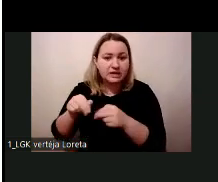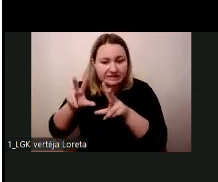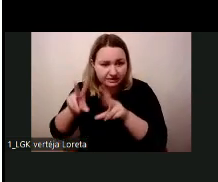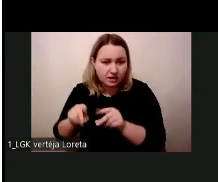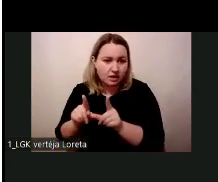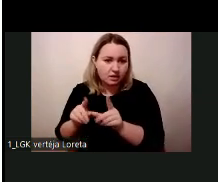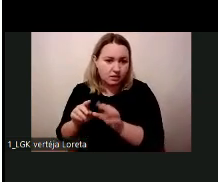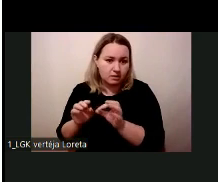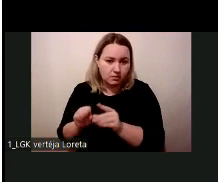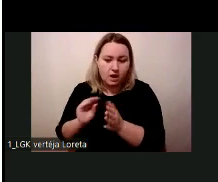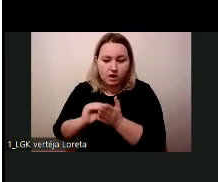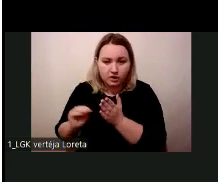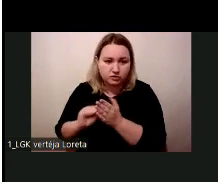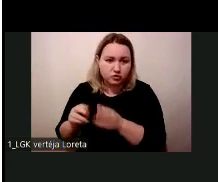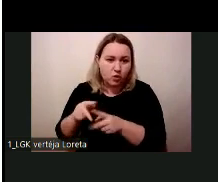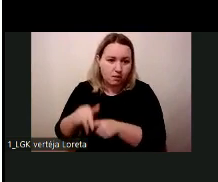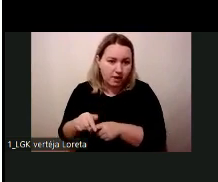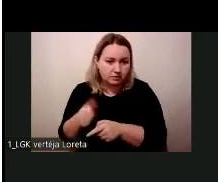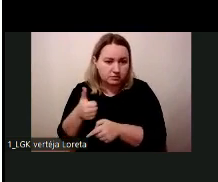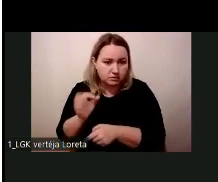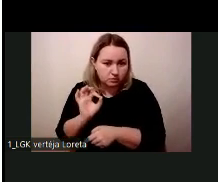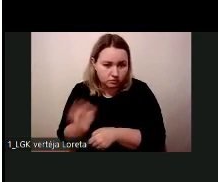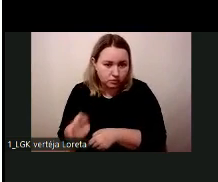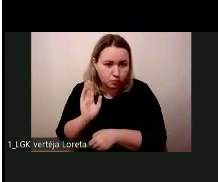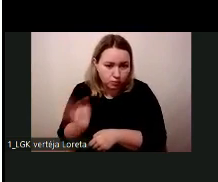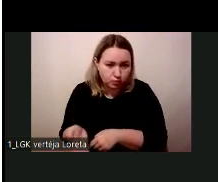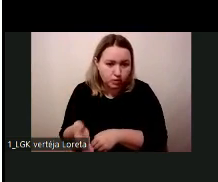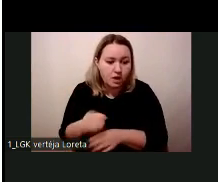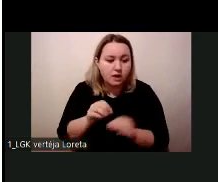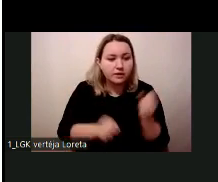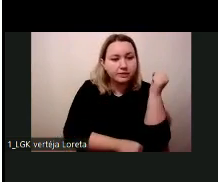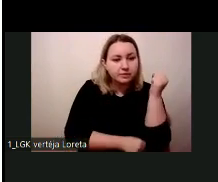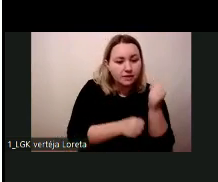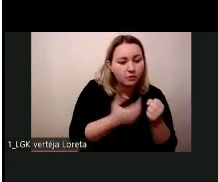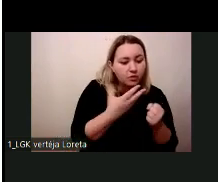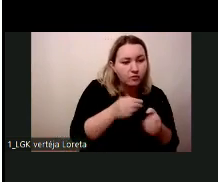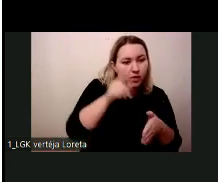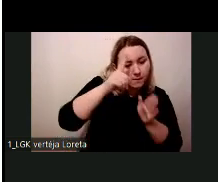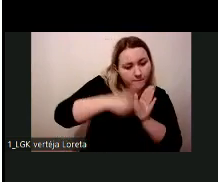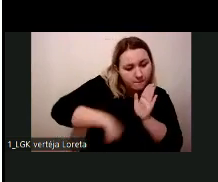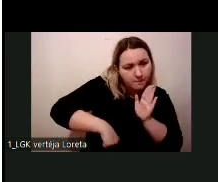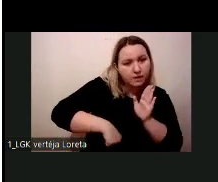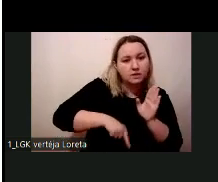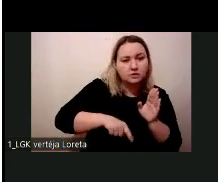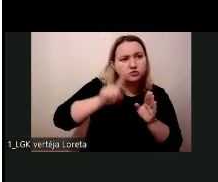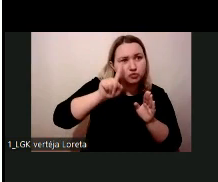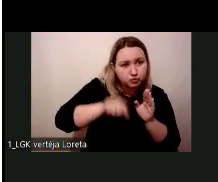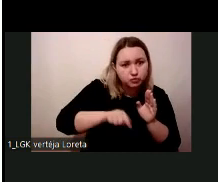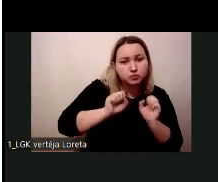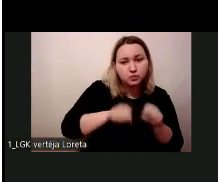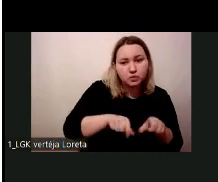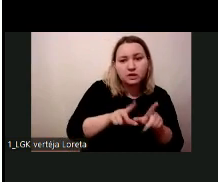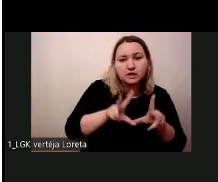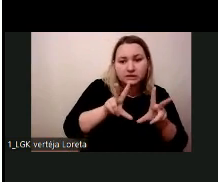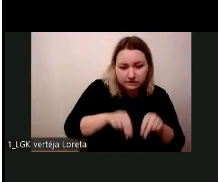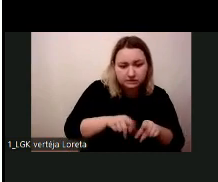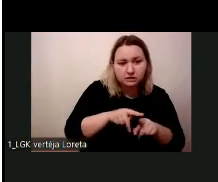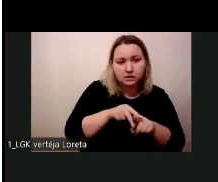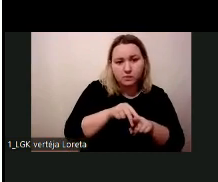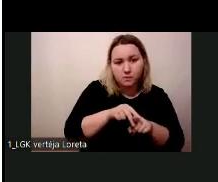praktiką dėl personalo pasitikėjimo. Personalas iš tikrųjų praktikuos